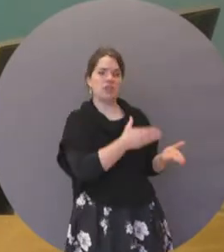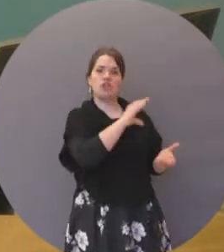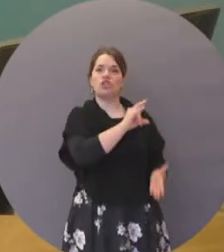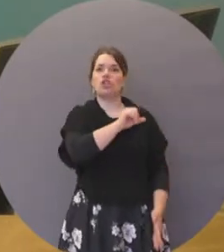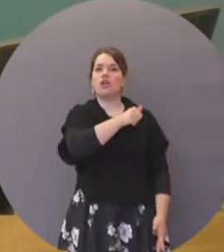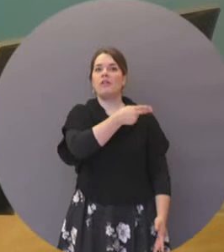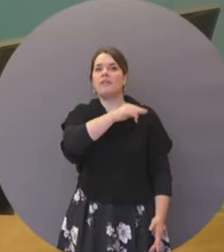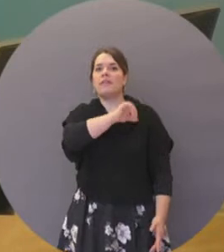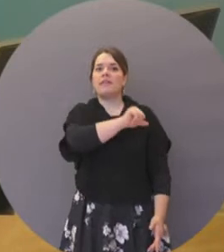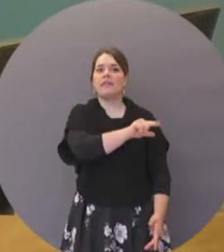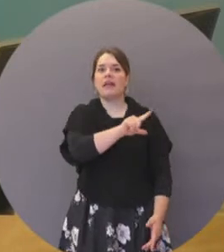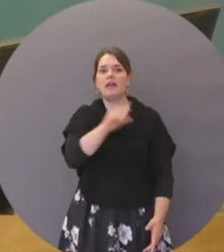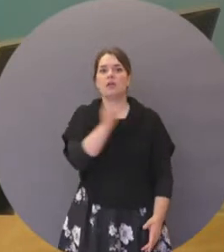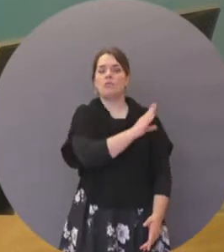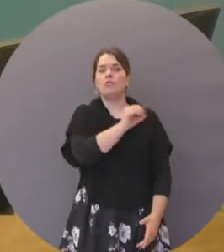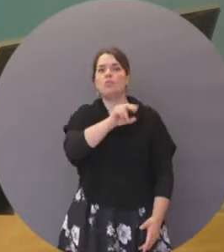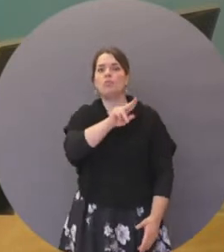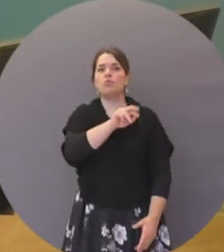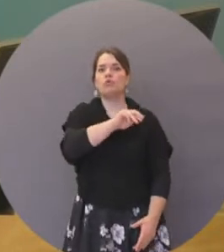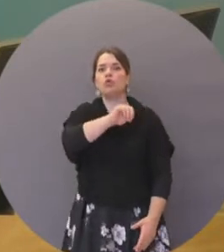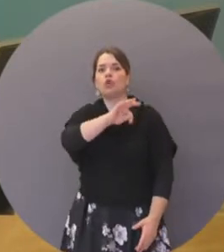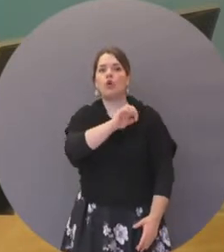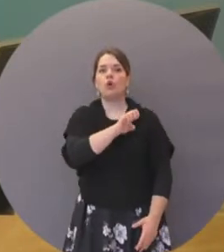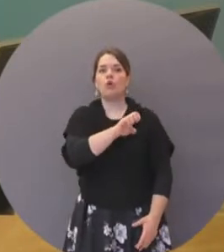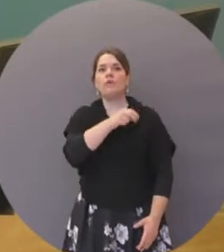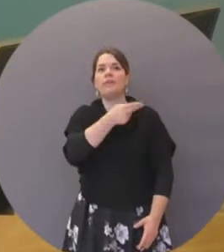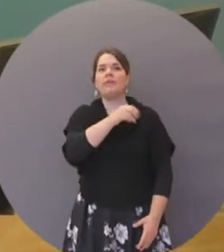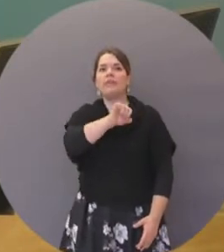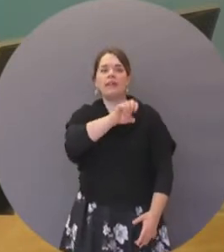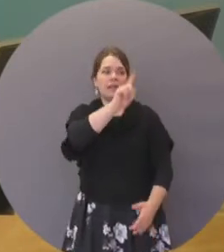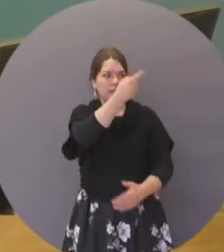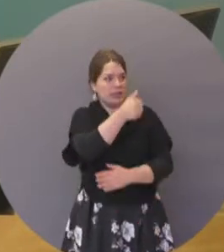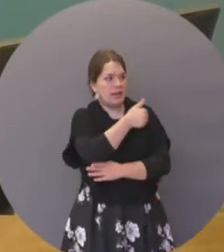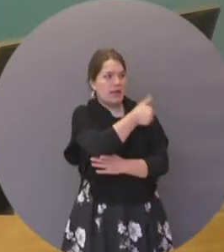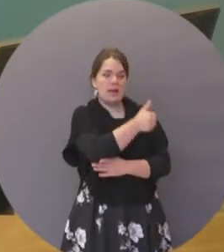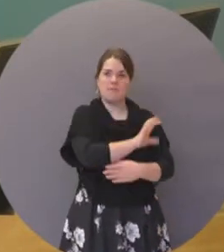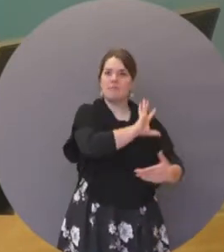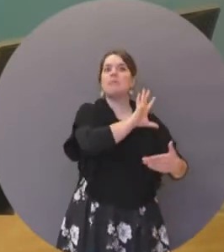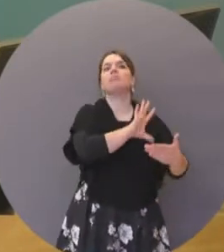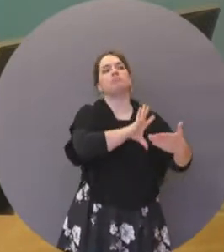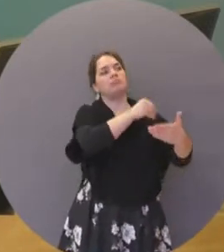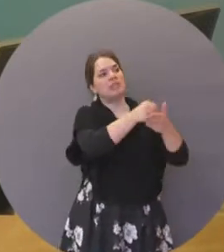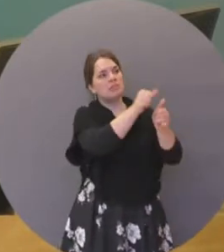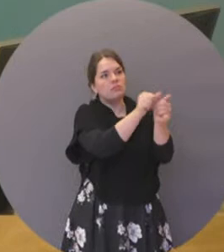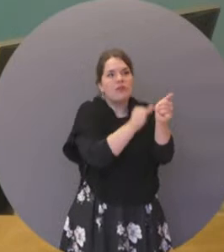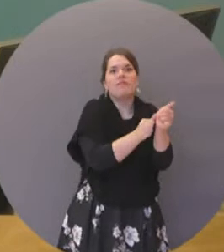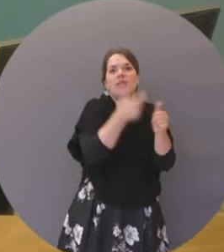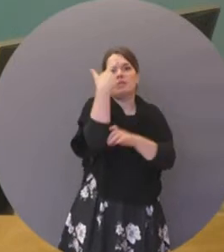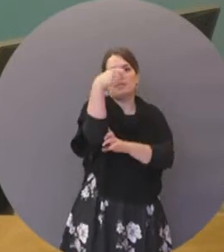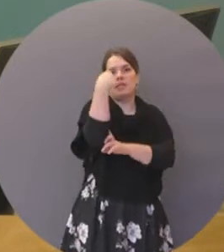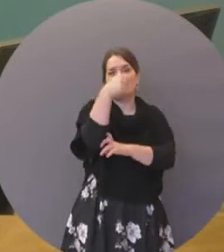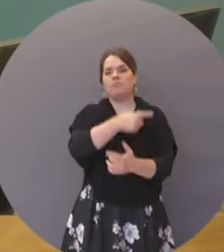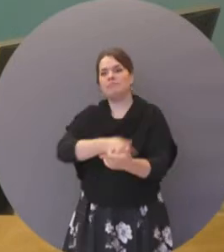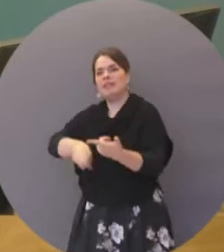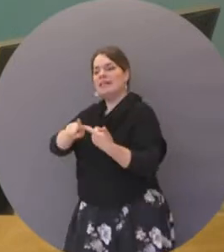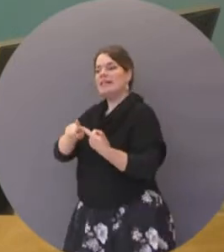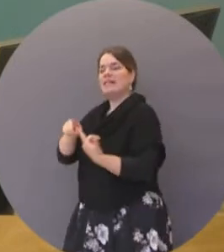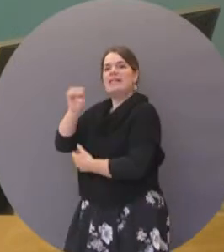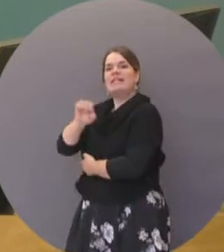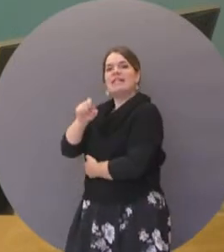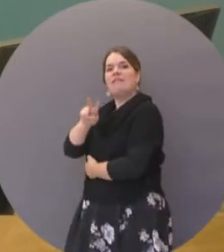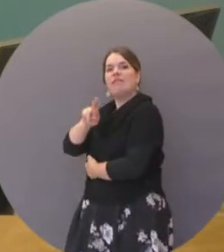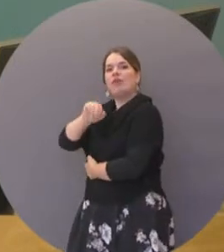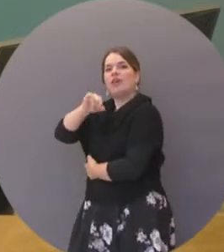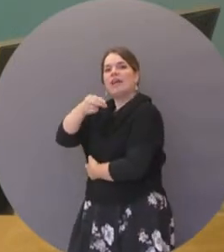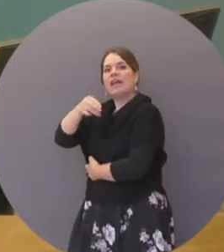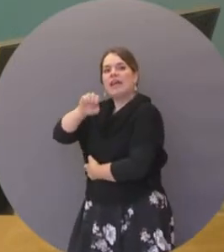observer qui occupe le fauteuil de vice-présidente et c'est Madame Séverine Groux que je remercie qui